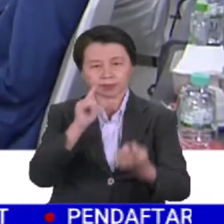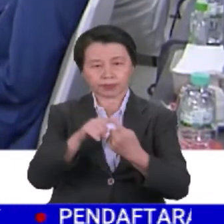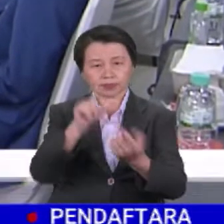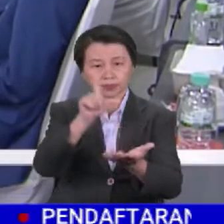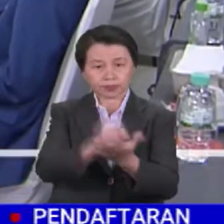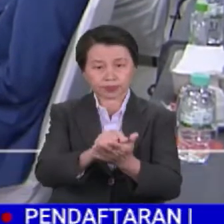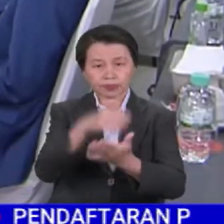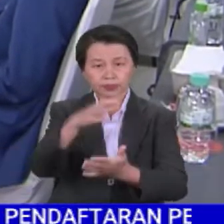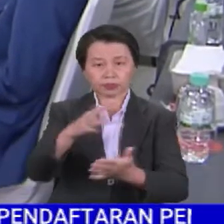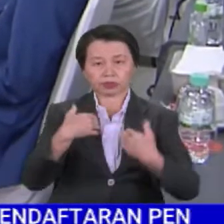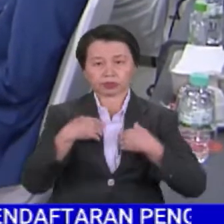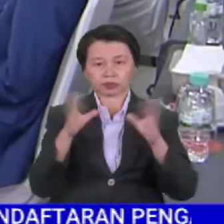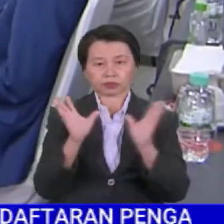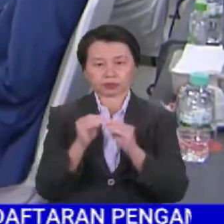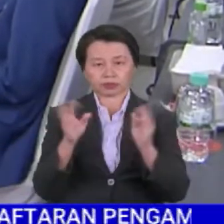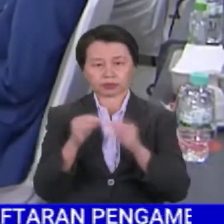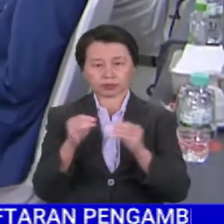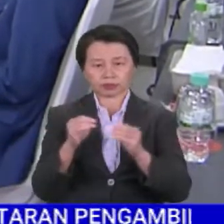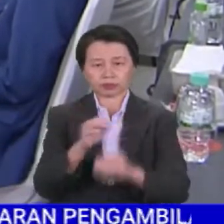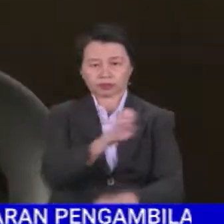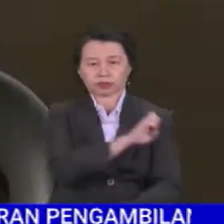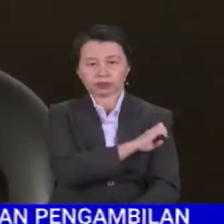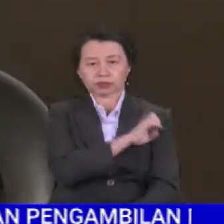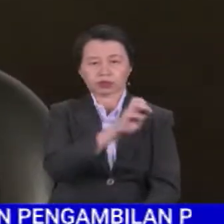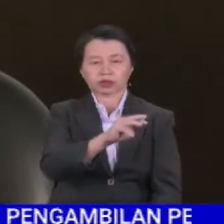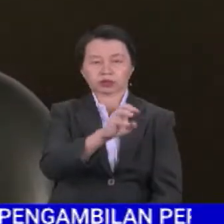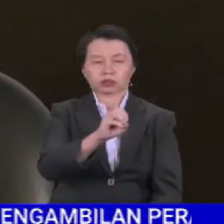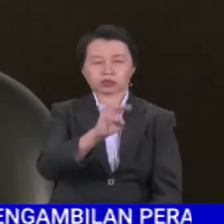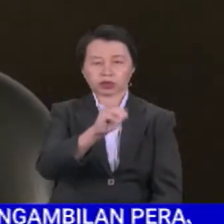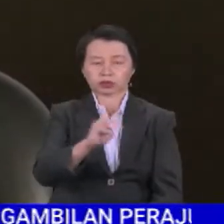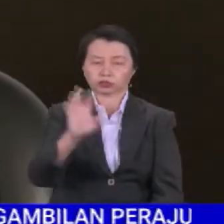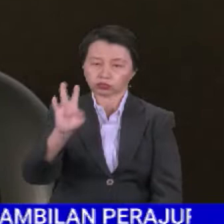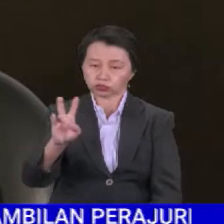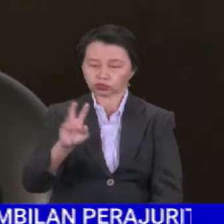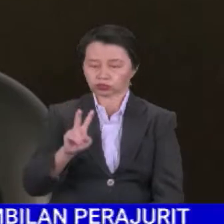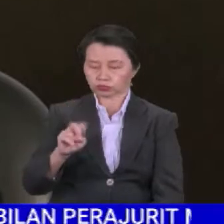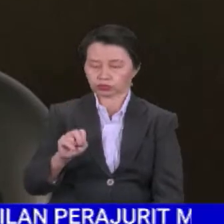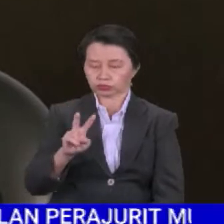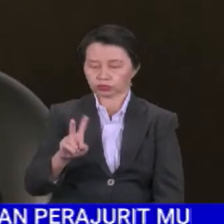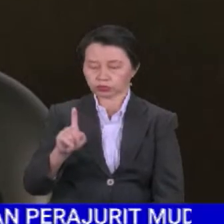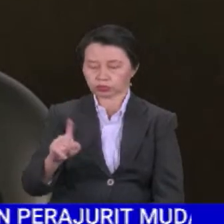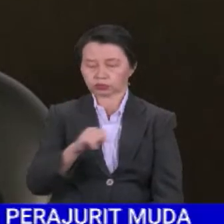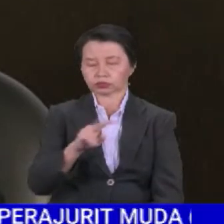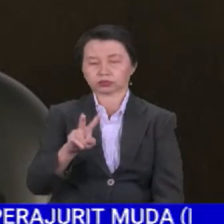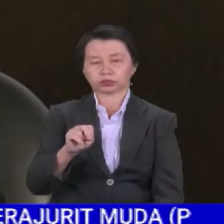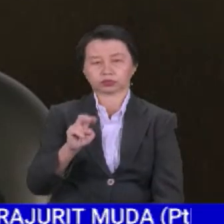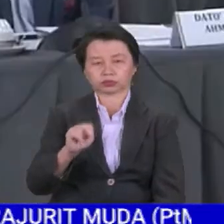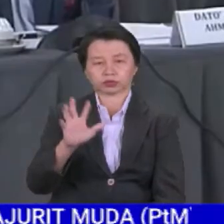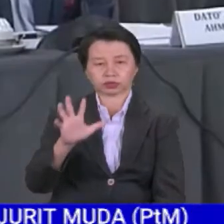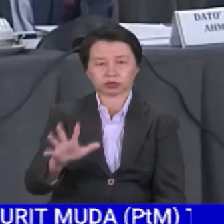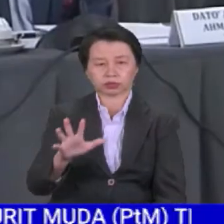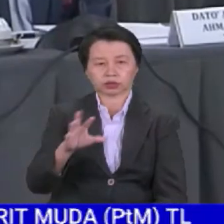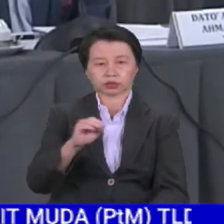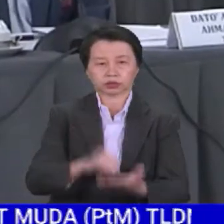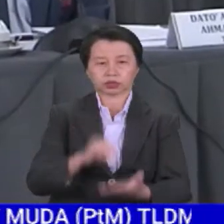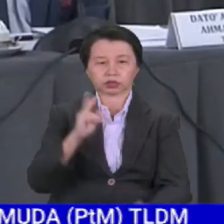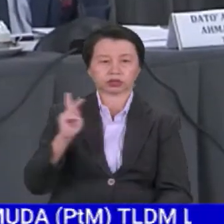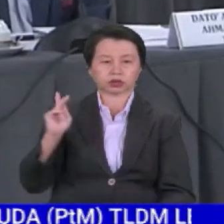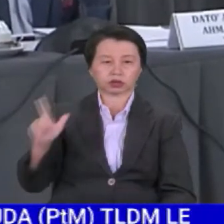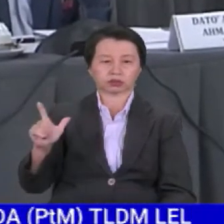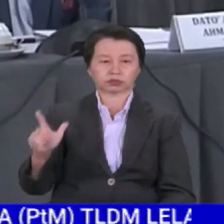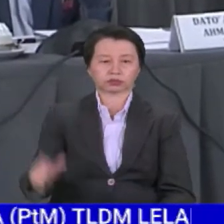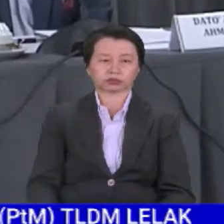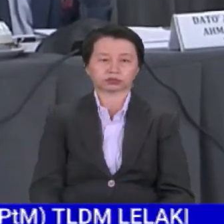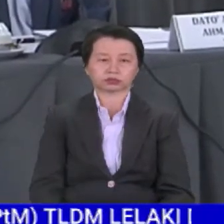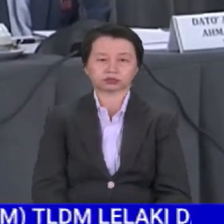Midas lepas semua suara lembaga zakat FM kali ketujuh 2021-2022 di ibu negara